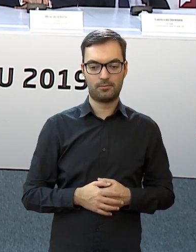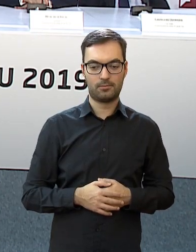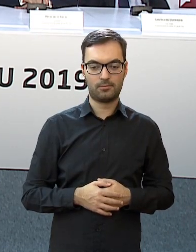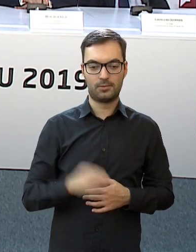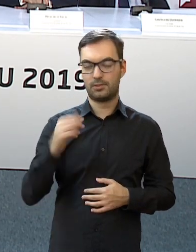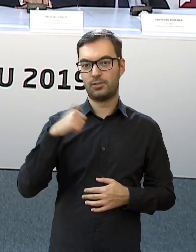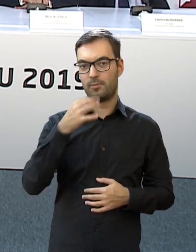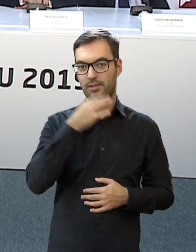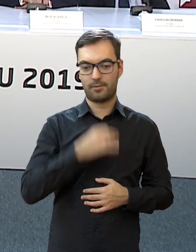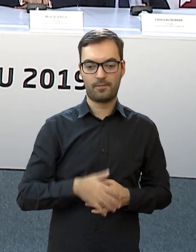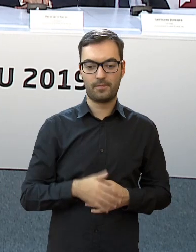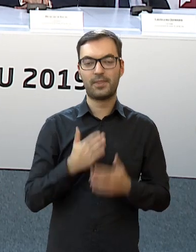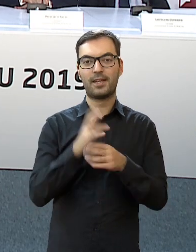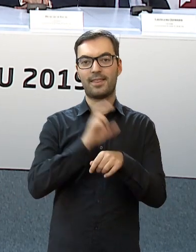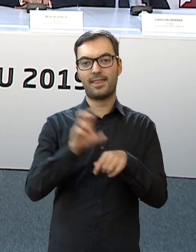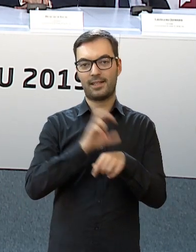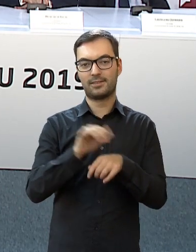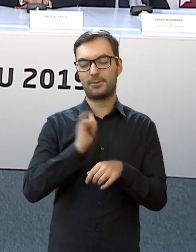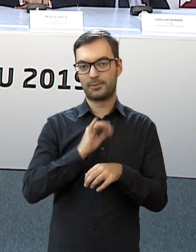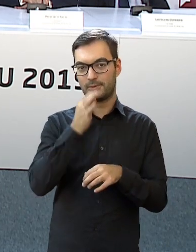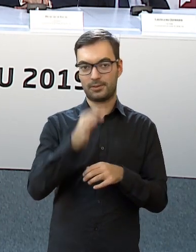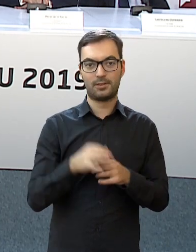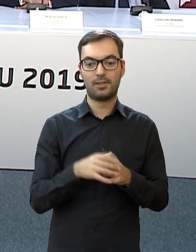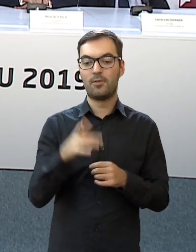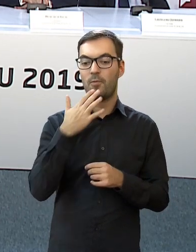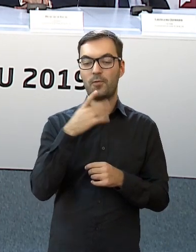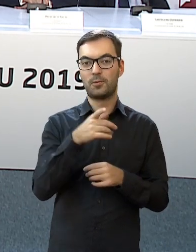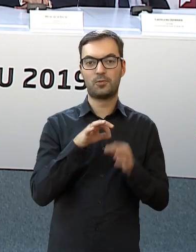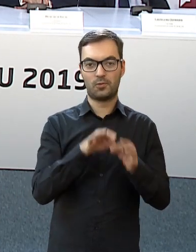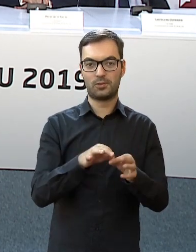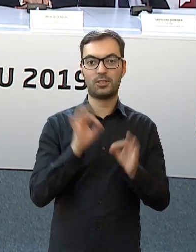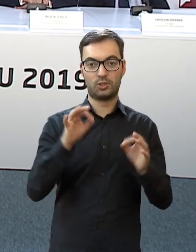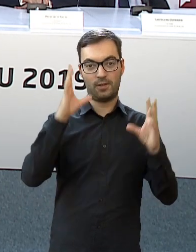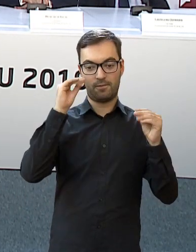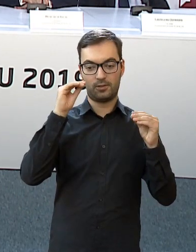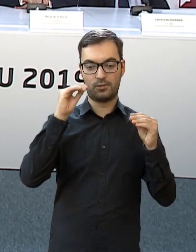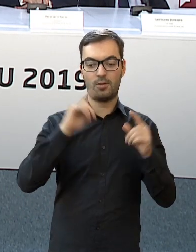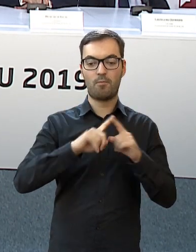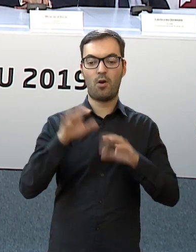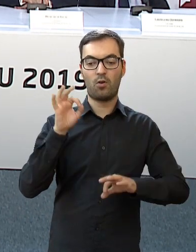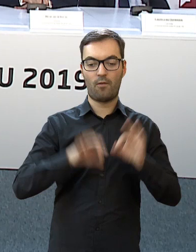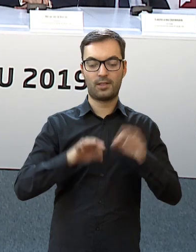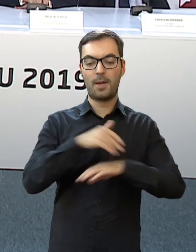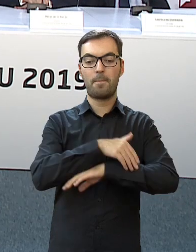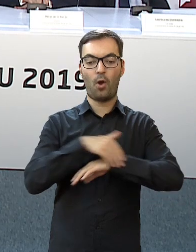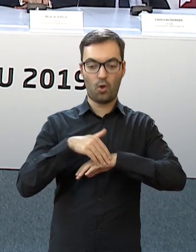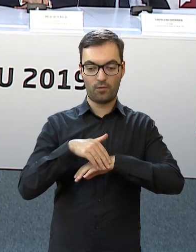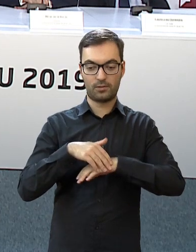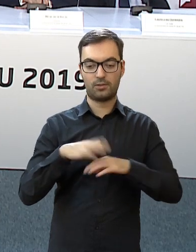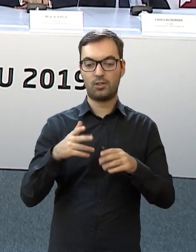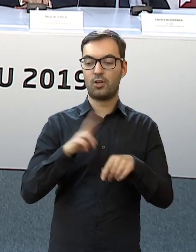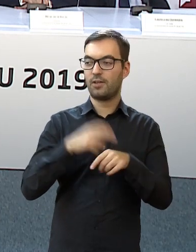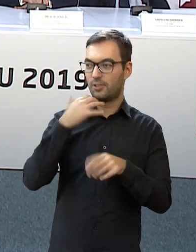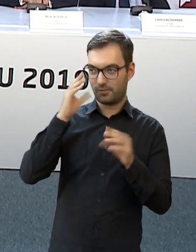Jeszcze jedno pytanie. Tylko technicznie chciałam dopytać, wspominał Pan Przewodniczący, że dziś wieczorem ta konferencja progowa, to znaczy, godzinach